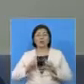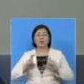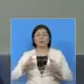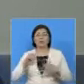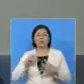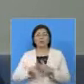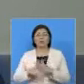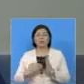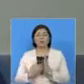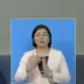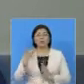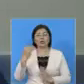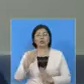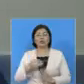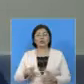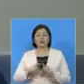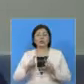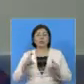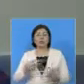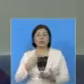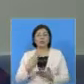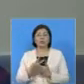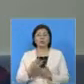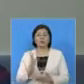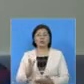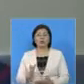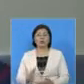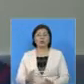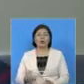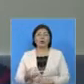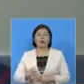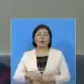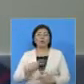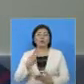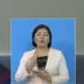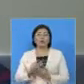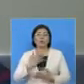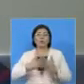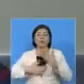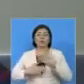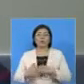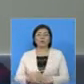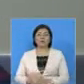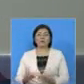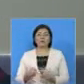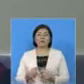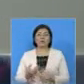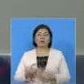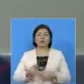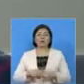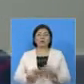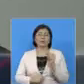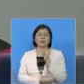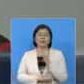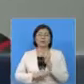енді жоғары дәрежеде тұрған мекеме екенін көзге көрініп тұр. Біз енді соны көріп қуандық. Енді бұдан кейін де біз ойлаймыз, осы мекемедегі қызмет